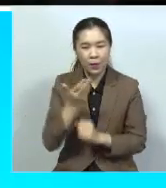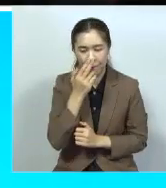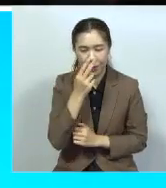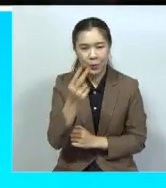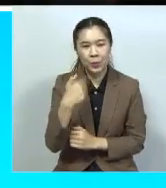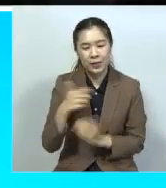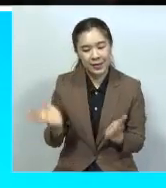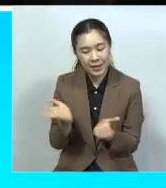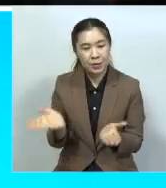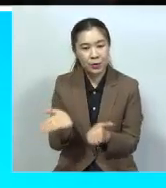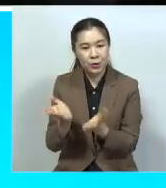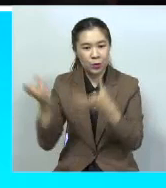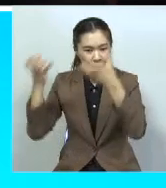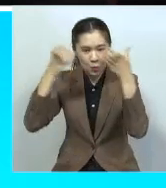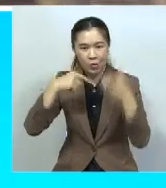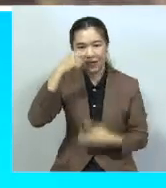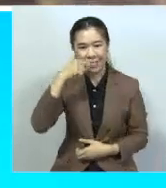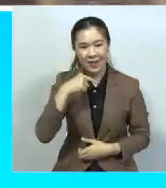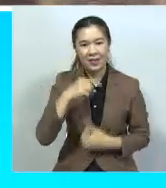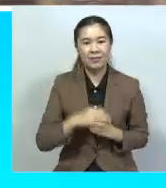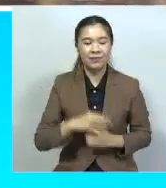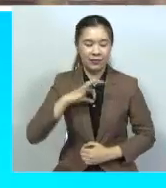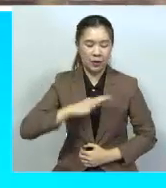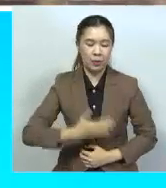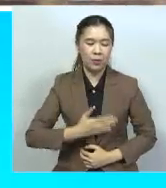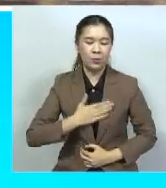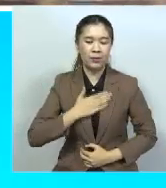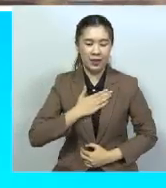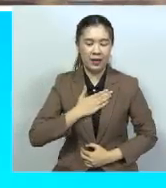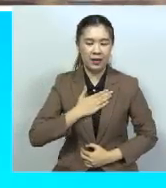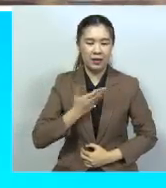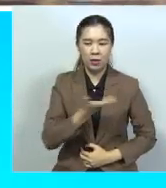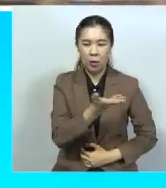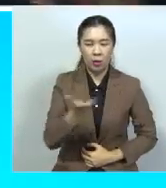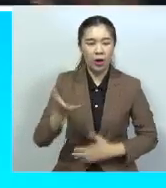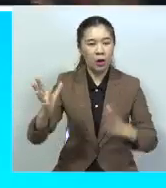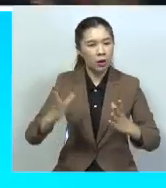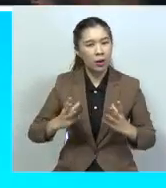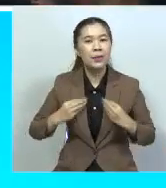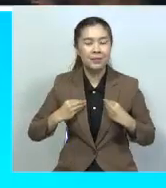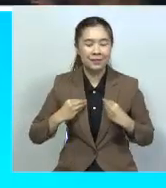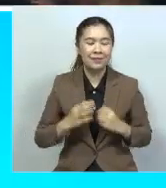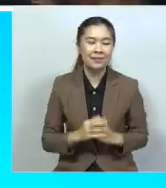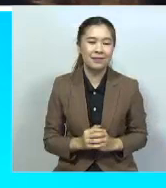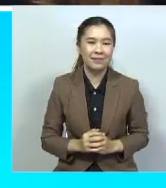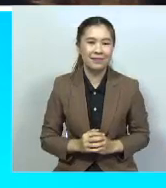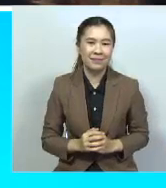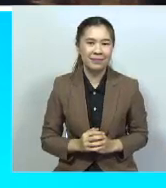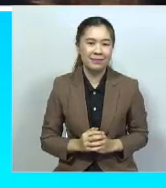ครับโอนร้อยมากขึ้นและต้องภูมิใจที่เราได้รับการยอมรับได้รับการยอมรับนะ